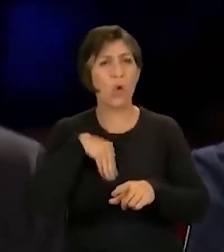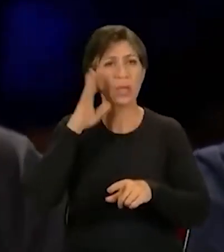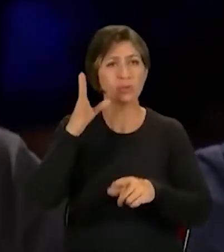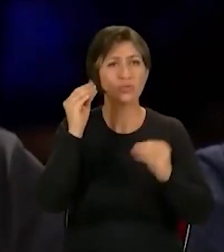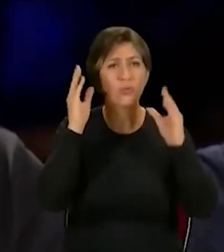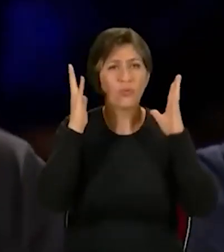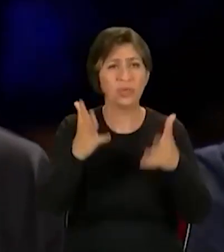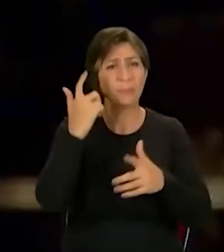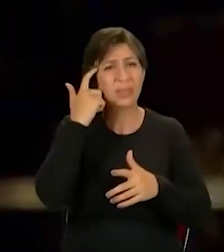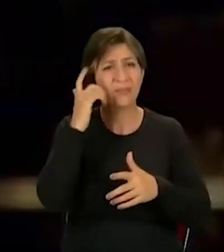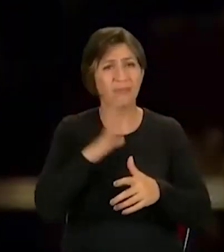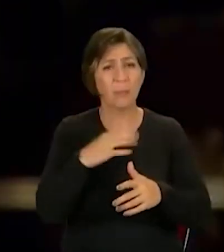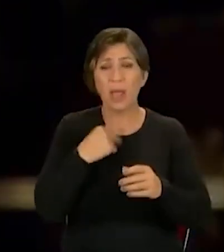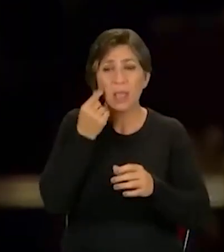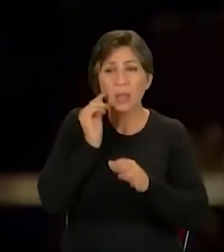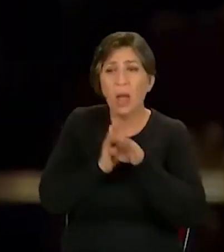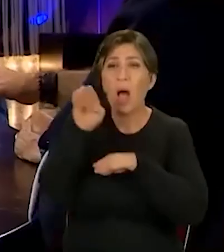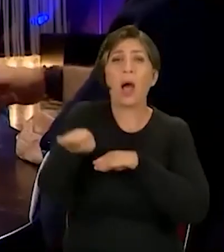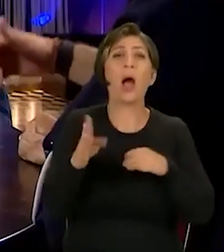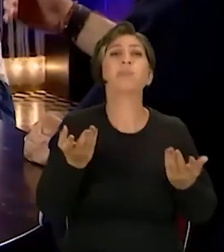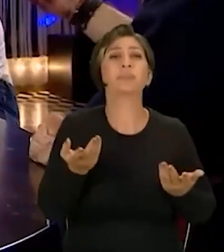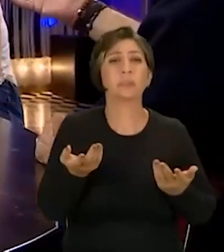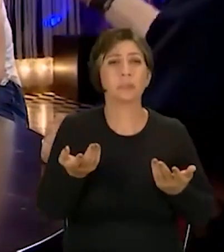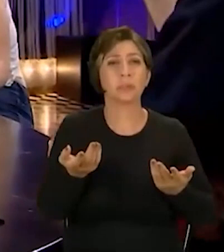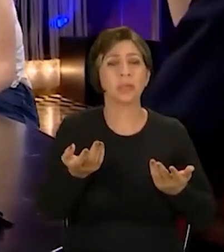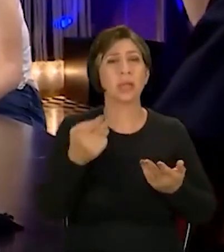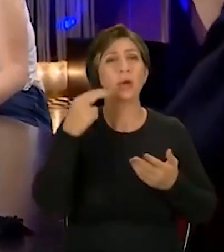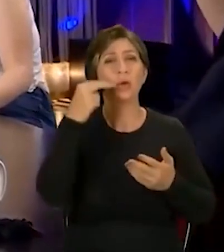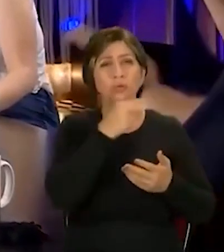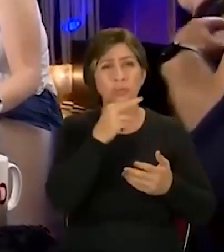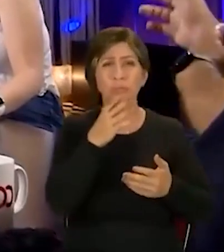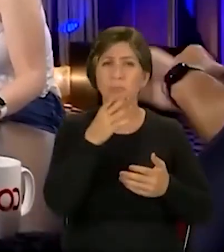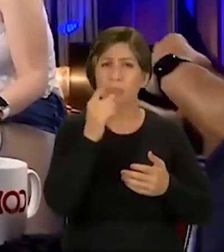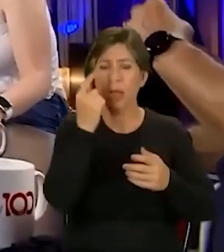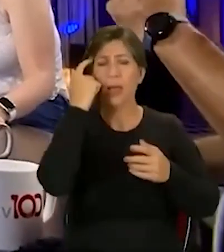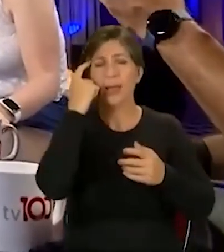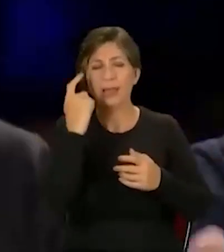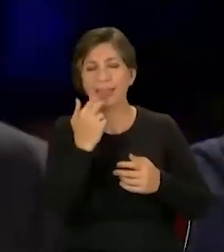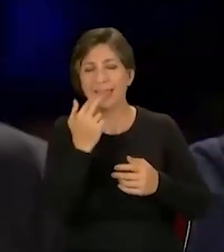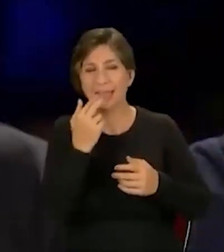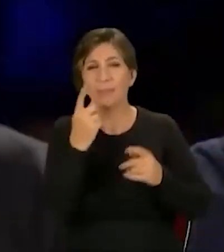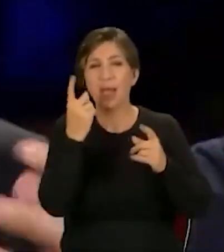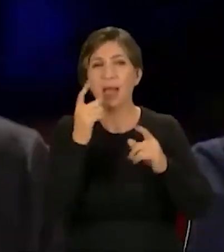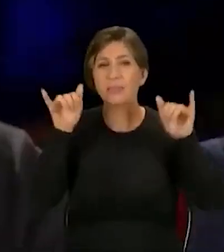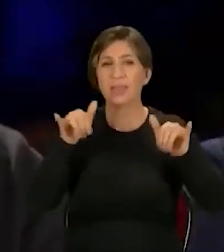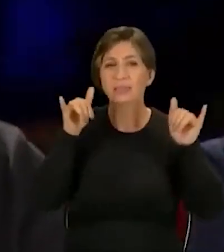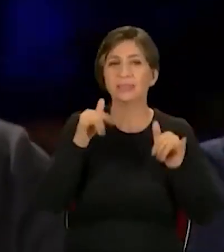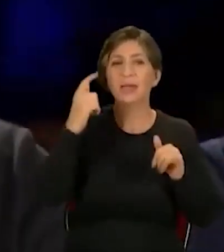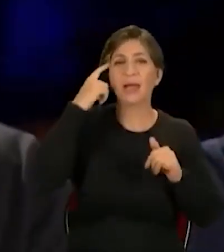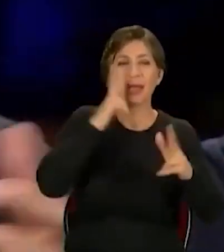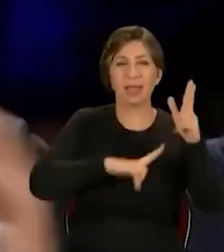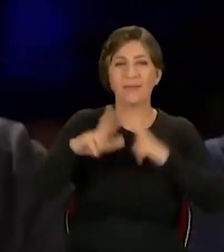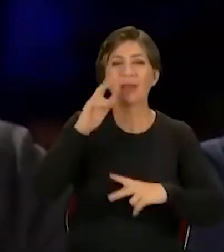ile ilgili tonla malumatım var ama oraya hiç ayak basmadım. Yani mesela işte lehçe dediniz mi onunla ilgili bir şey çağrıştırabiliyor. İşte bir halk danslarına dair